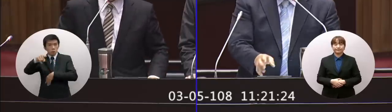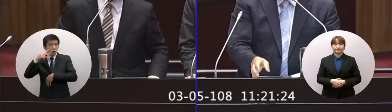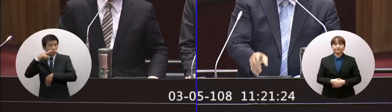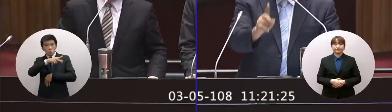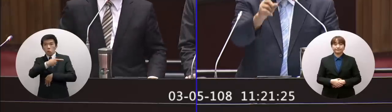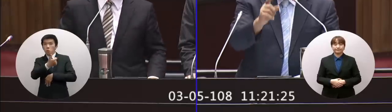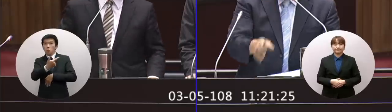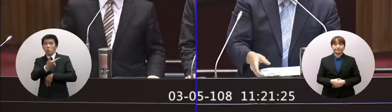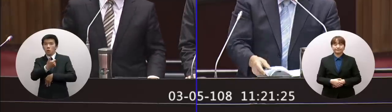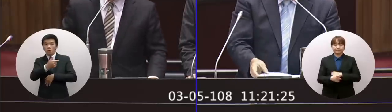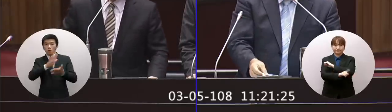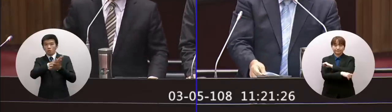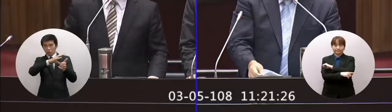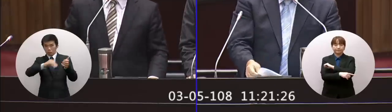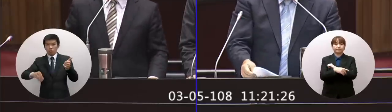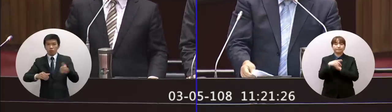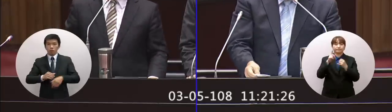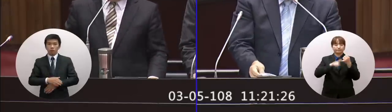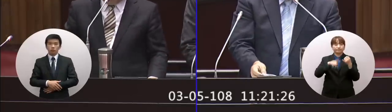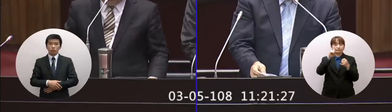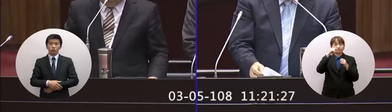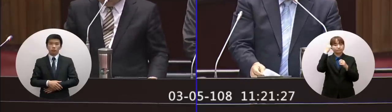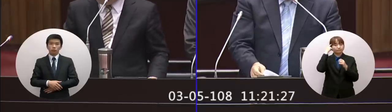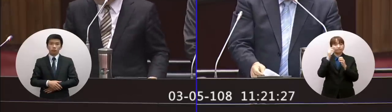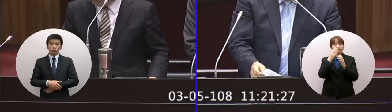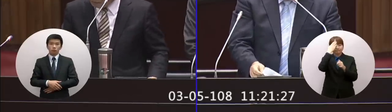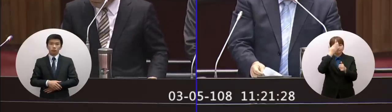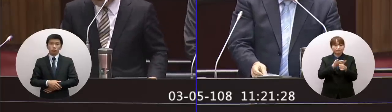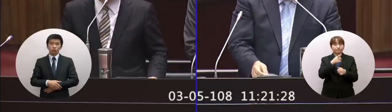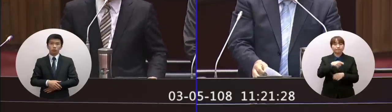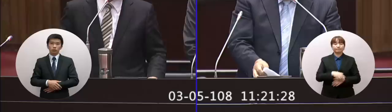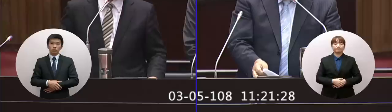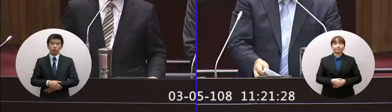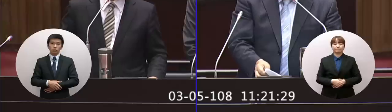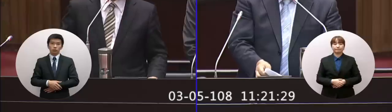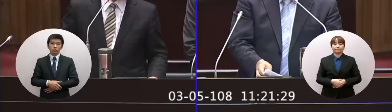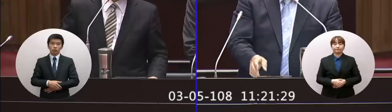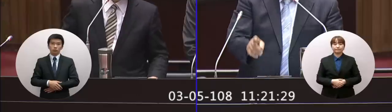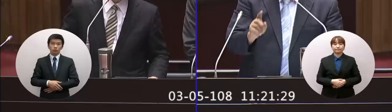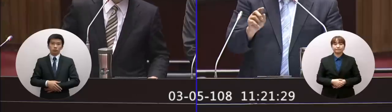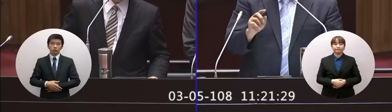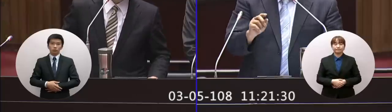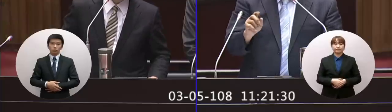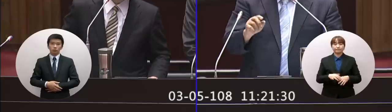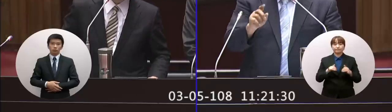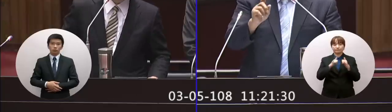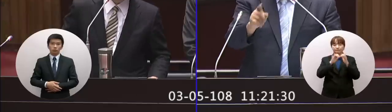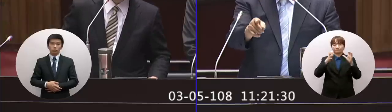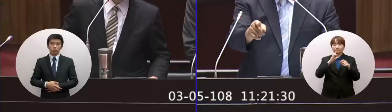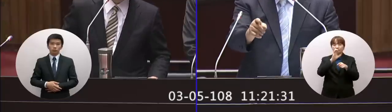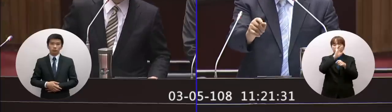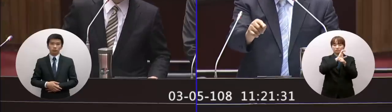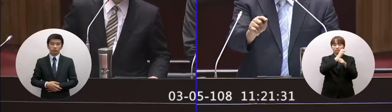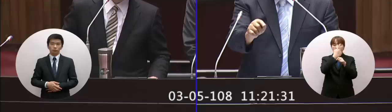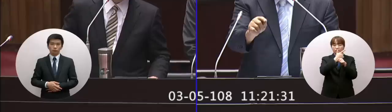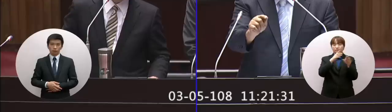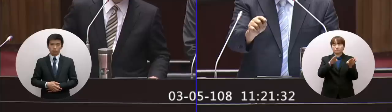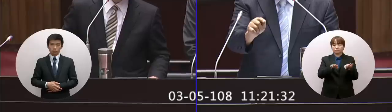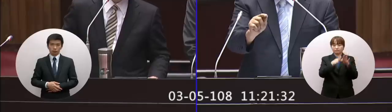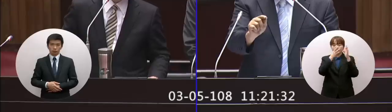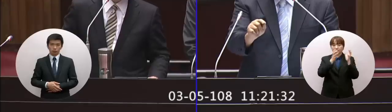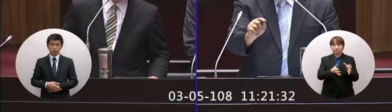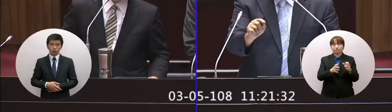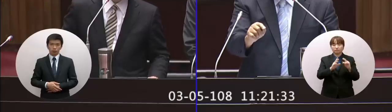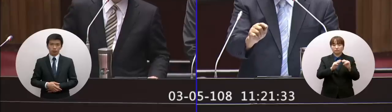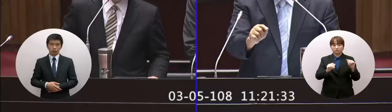样。 好，最后我还有一件事情要拜托院长哈，我们现在民国96年开始办理这个